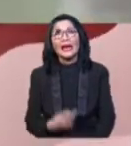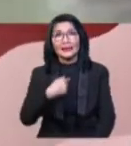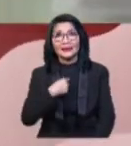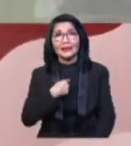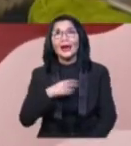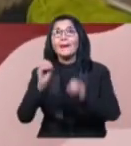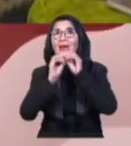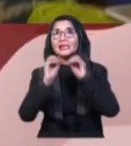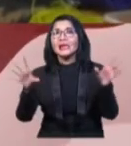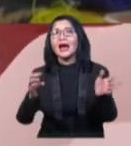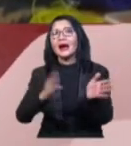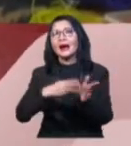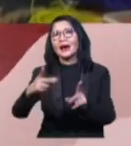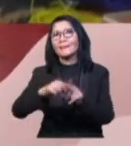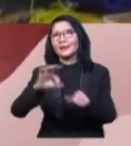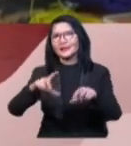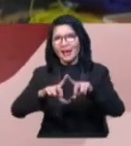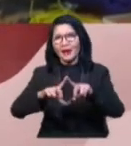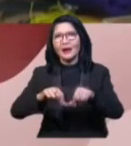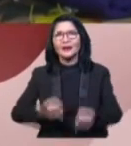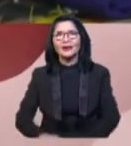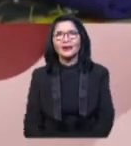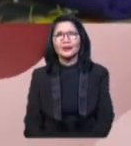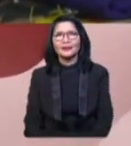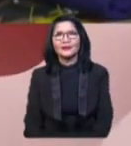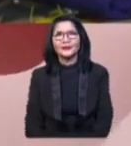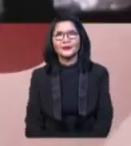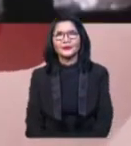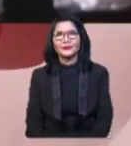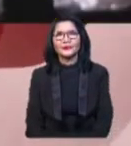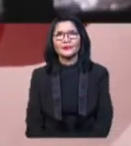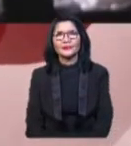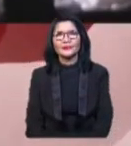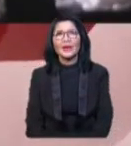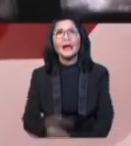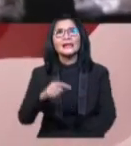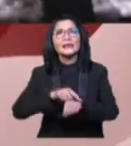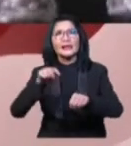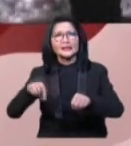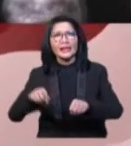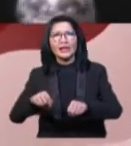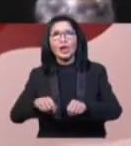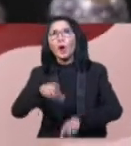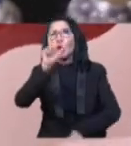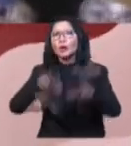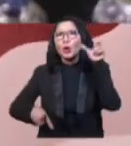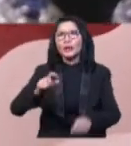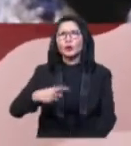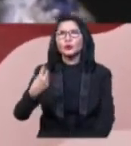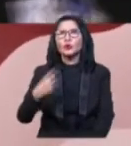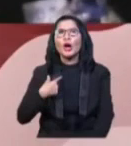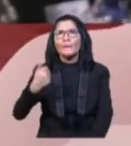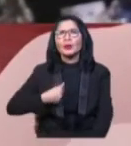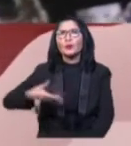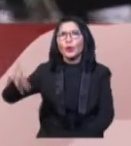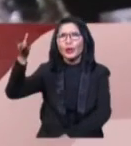ya, jadi memang Kak, di saat pandemi orang butuh informasi, dan